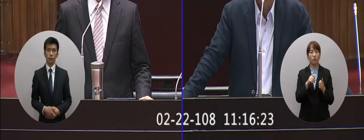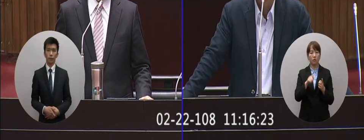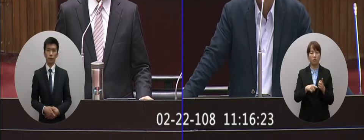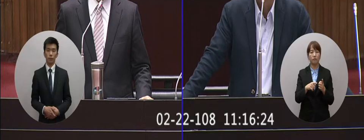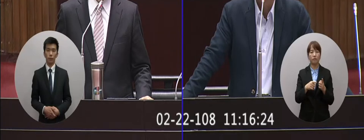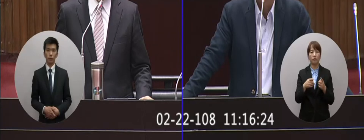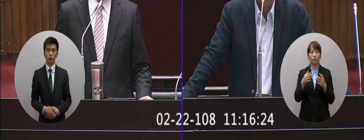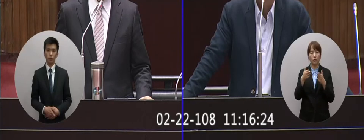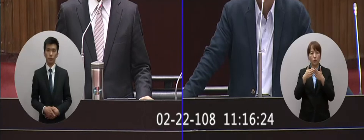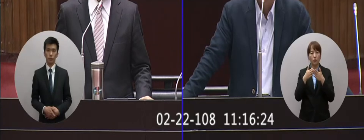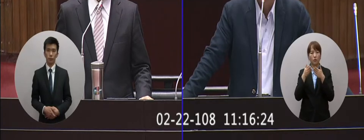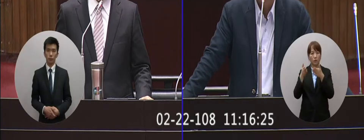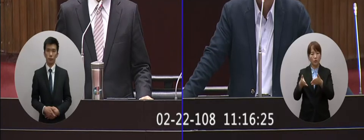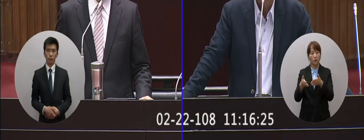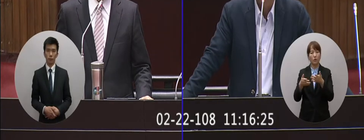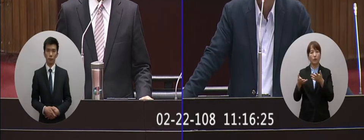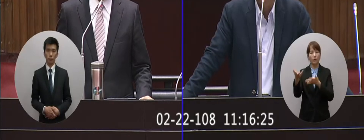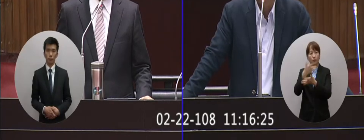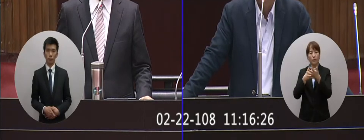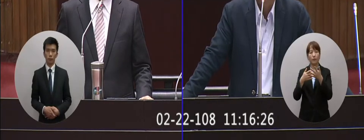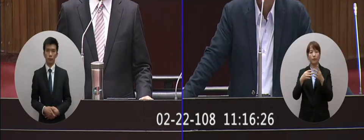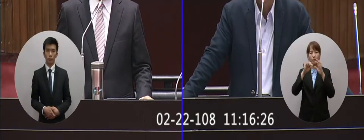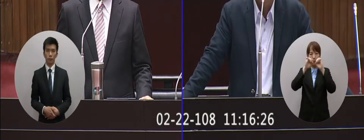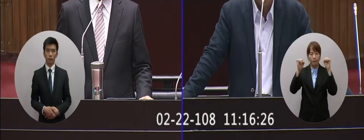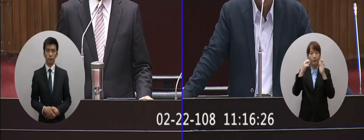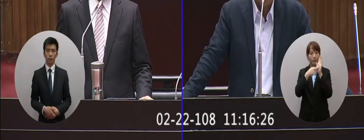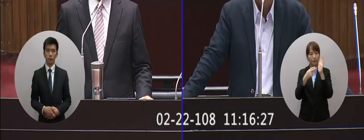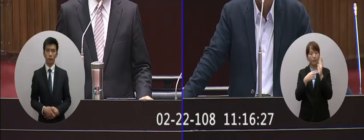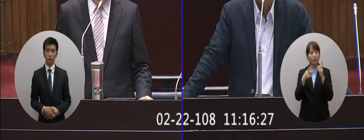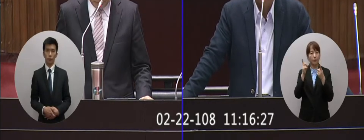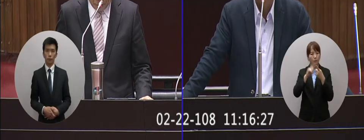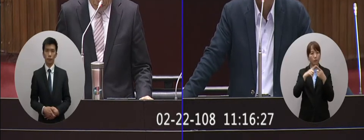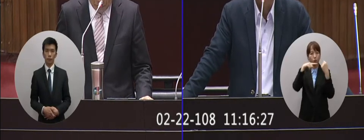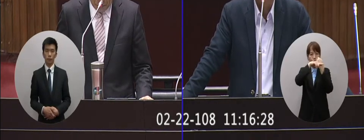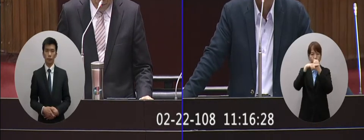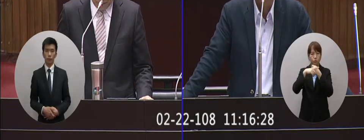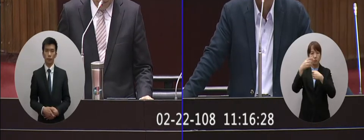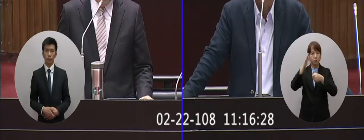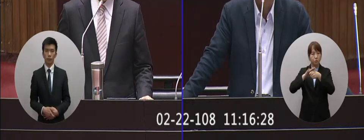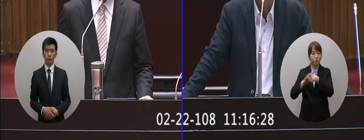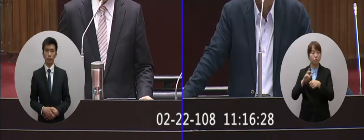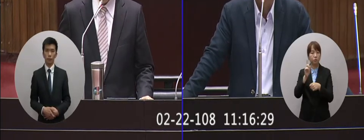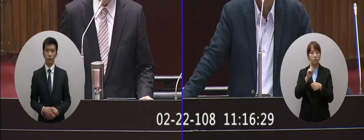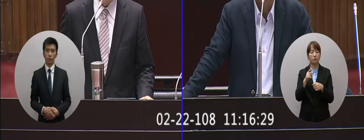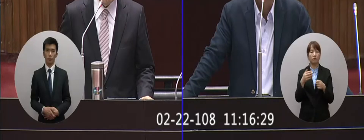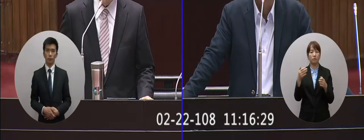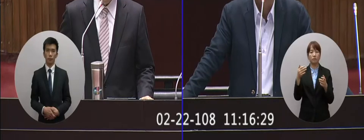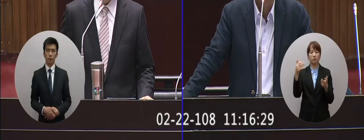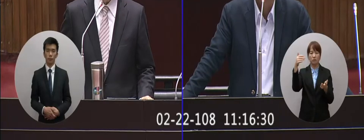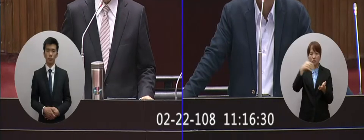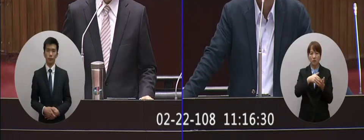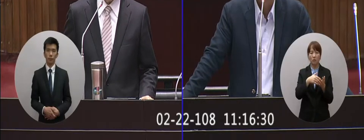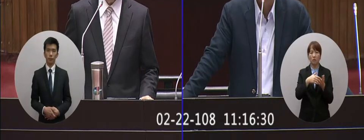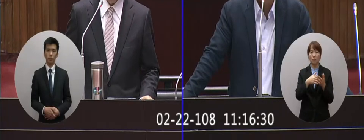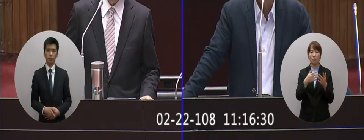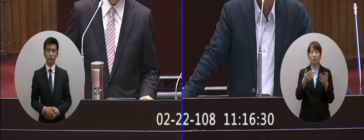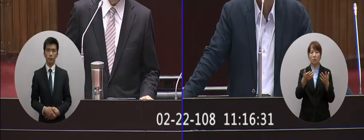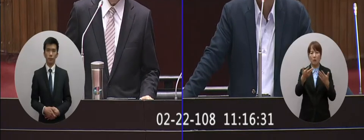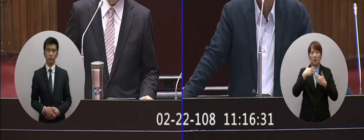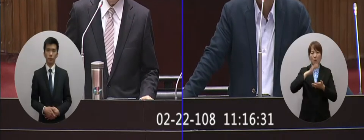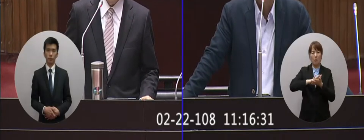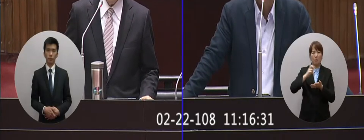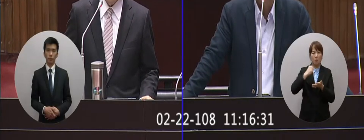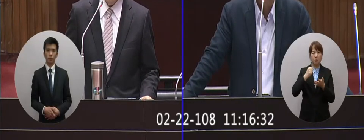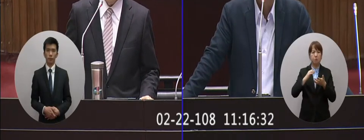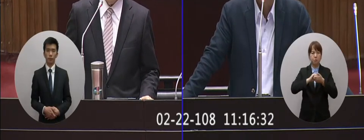们会尽量再去做沟通跟了解，啊，是不是还有一些研究的空间，那也希望说院长到时候不要给我们压力